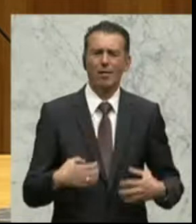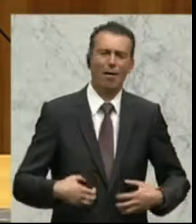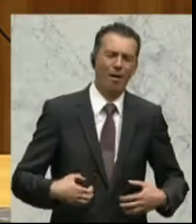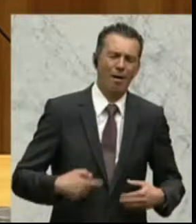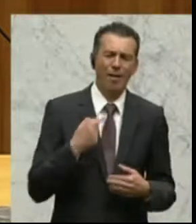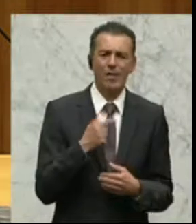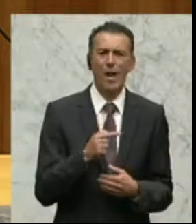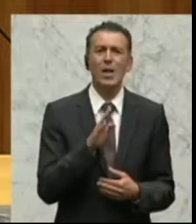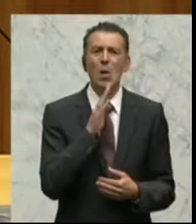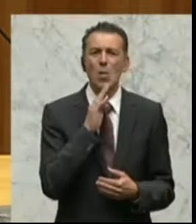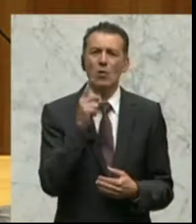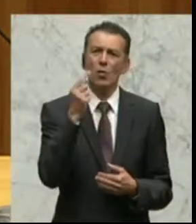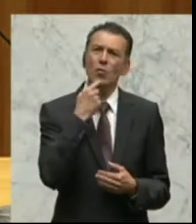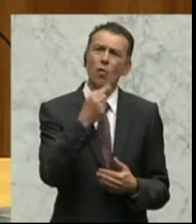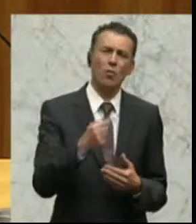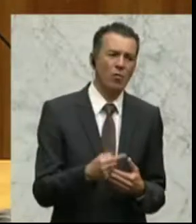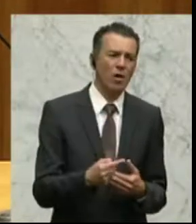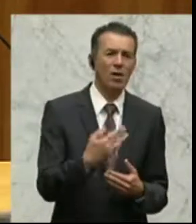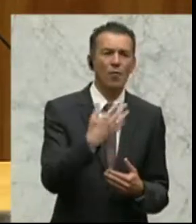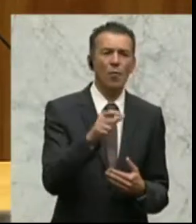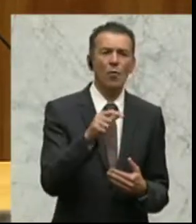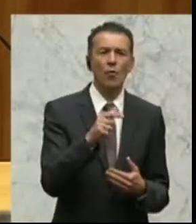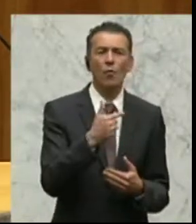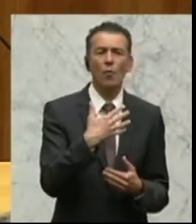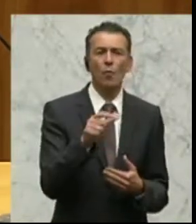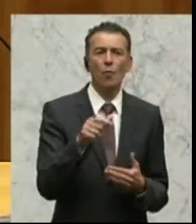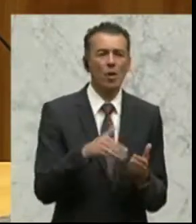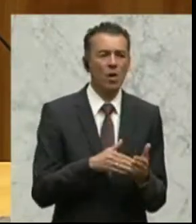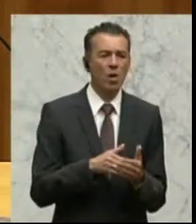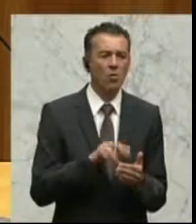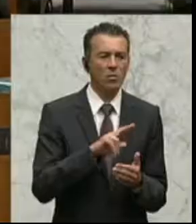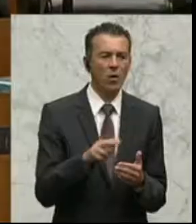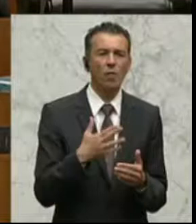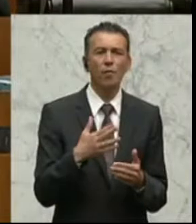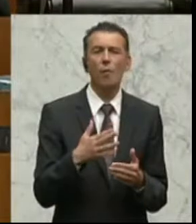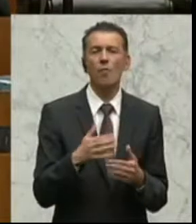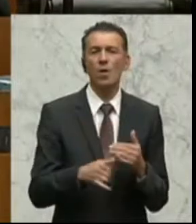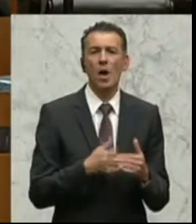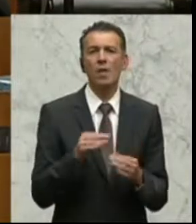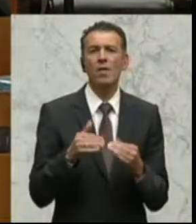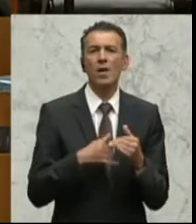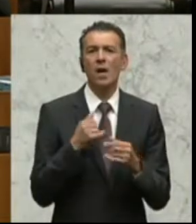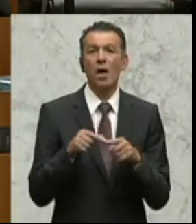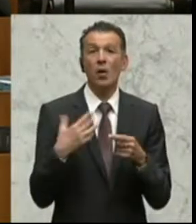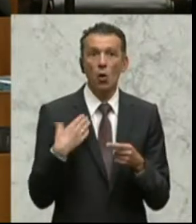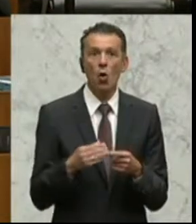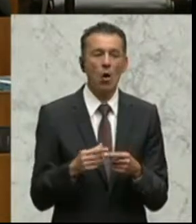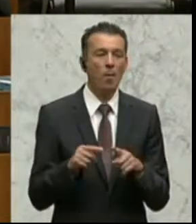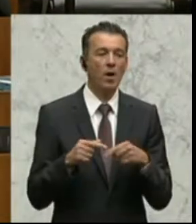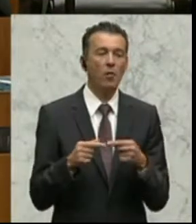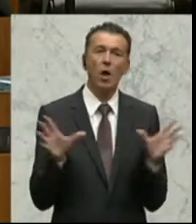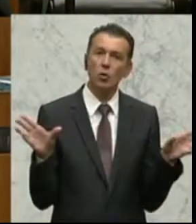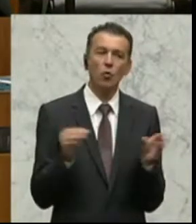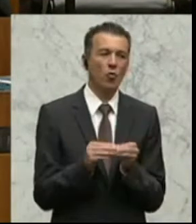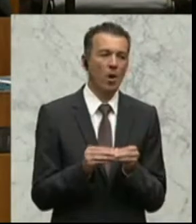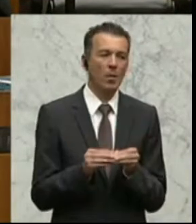zu sagen, wenn ich 500.000 Euro akquiriere in, weiß ich nicht, 5 Jahren, 10 Jahren, dann noch einmal 500.000 und dann zähle ich die zusammen, dann habe ich 1 Million, dann